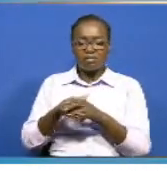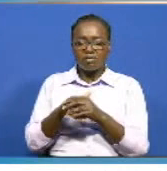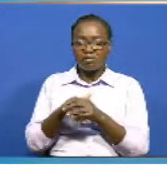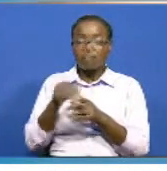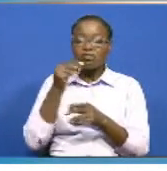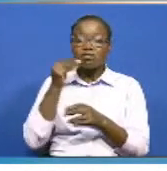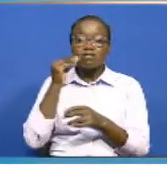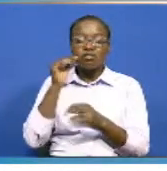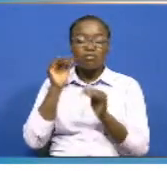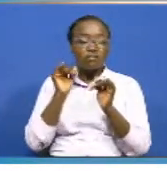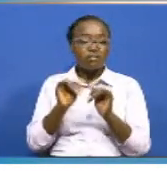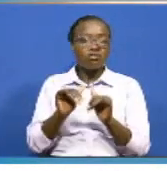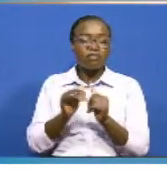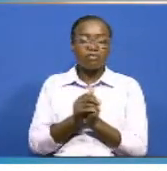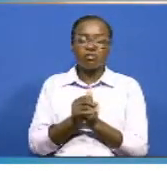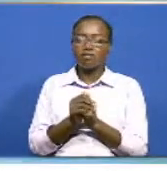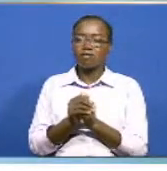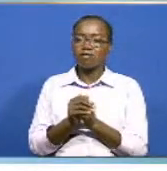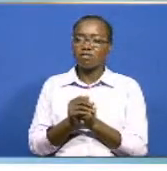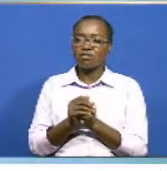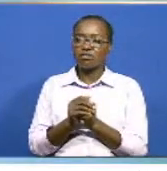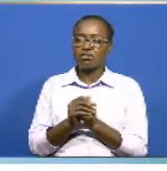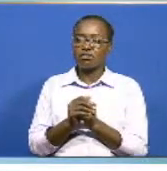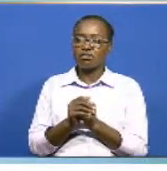nyumbani? Unaona sahihi,